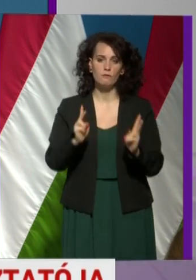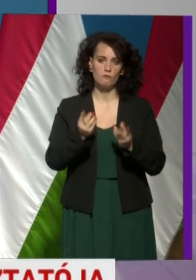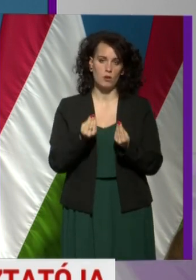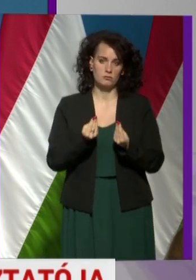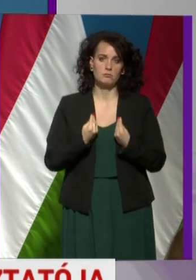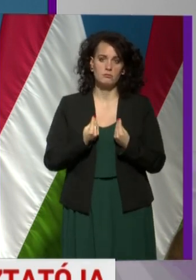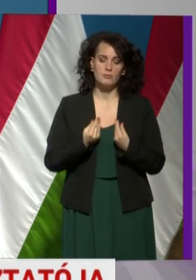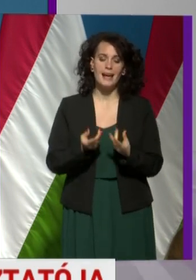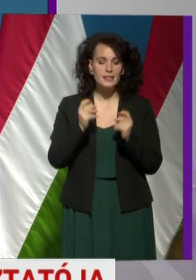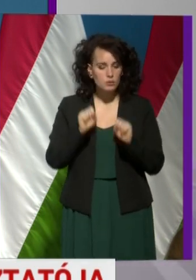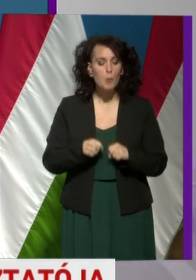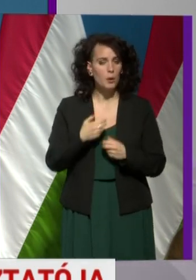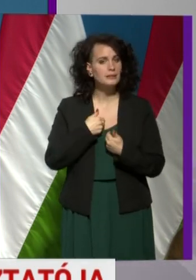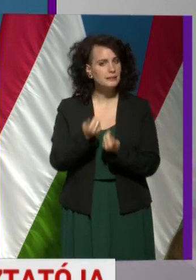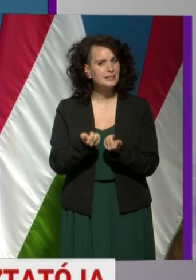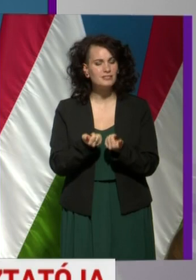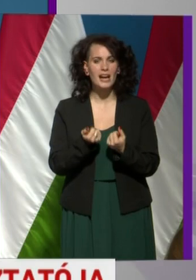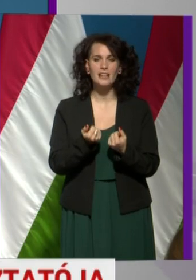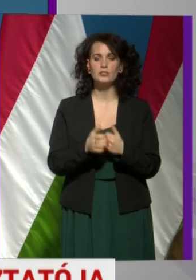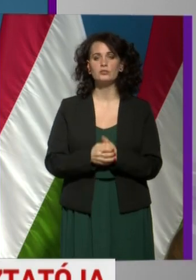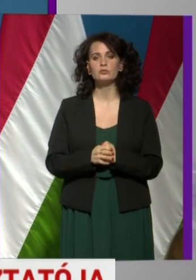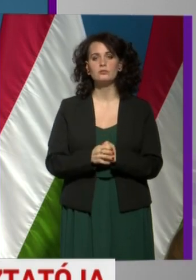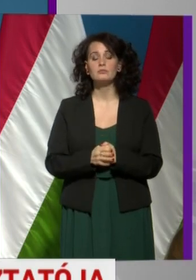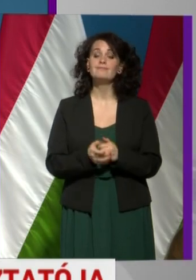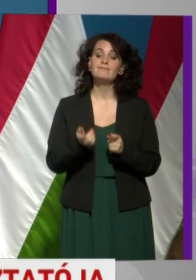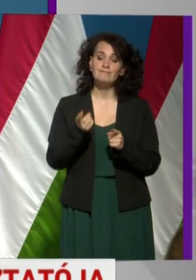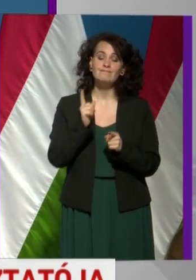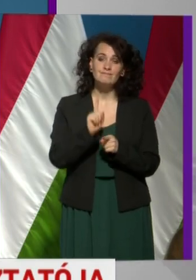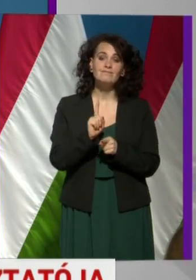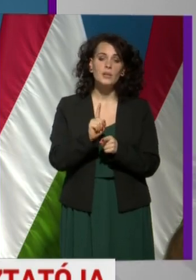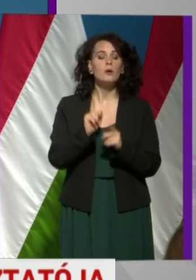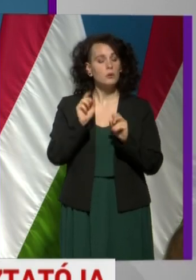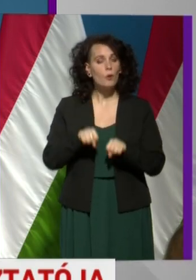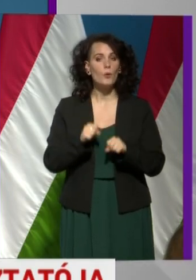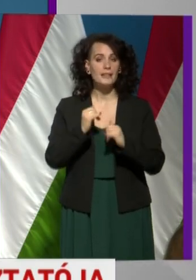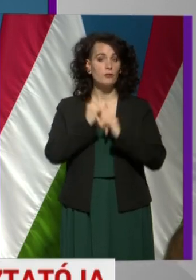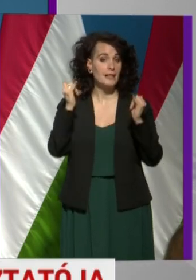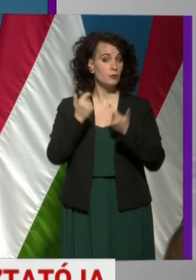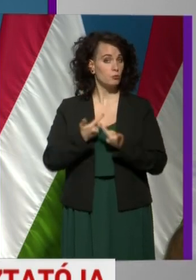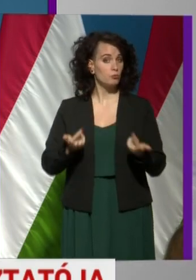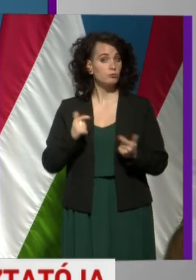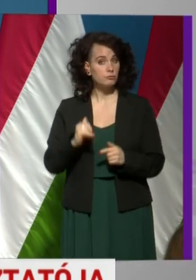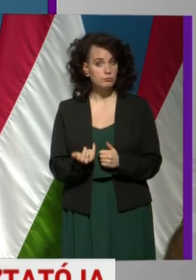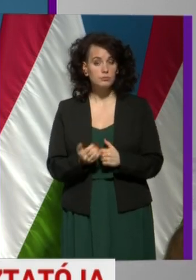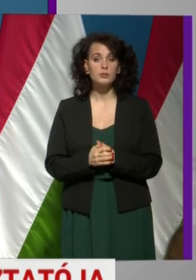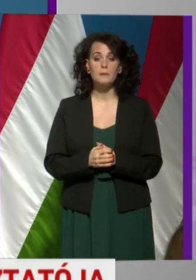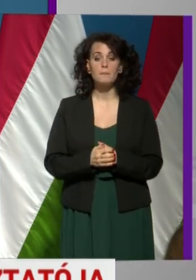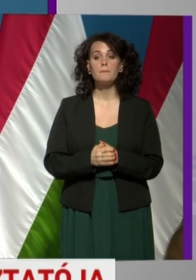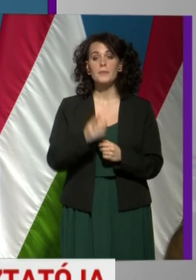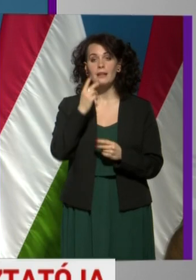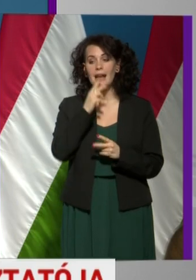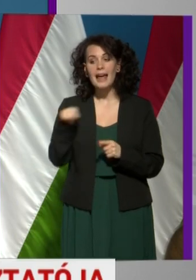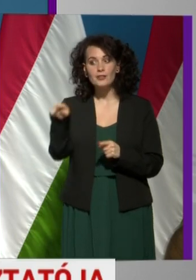áll. Ez egy komoly kihívás, egyúttal egy nagyon komoly innovációs potenciál is. Lássa minden